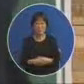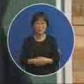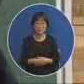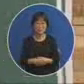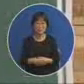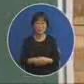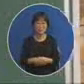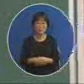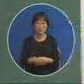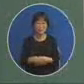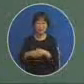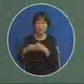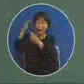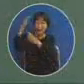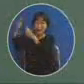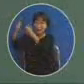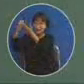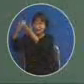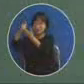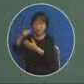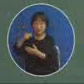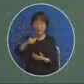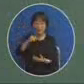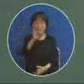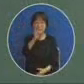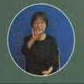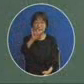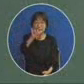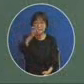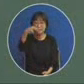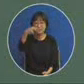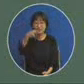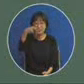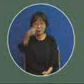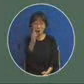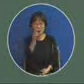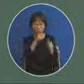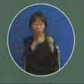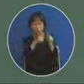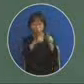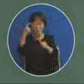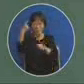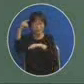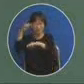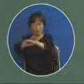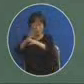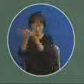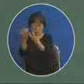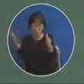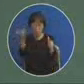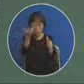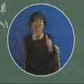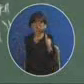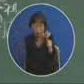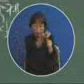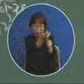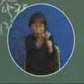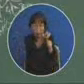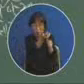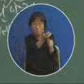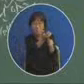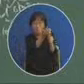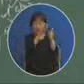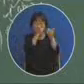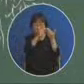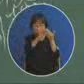이드로에게 모든 지혜를 주어서 모세를 만나게 해요. Simply put, God bestows all wisdom upon Jethro and allows him to meet with Moses. 왜